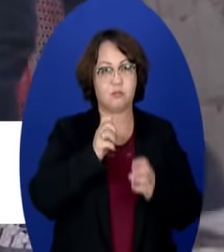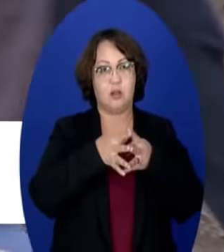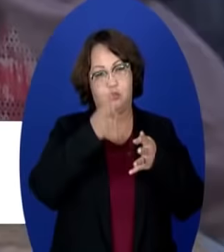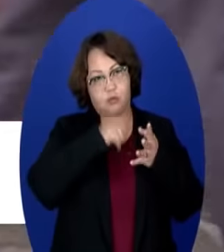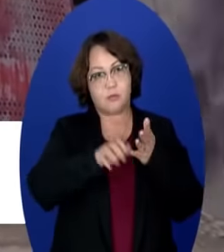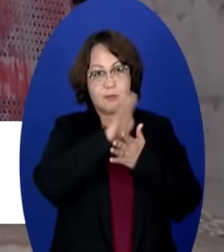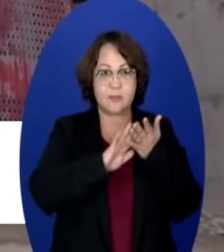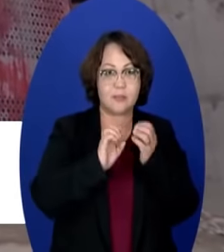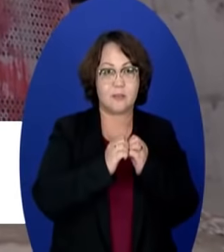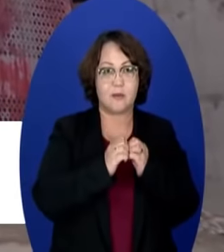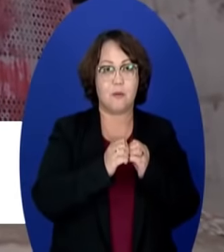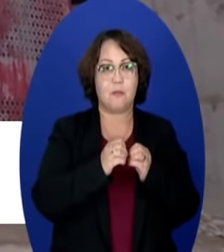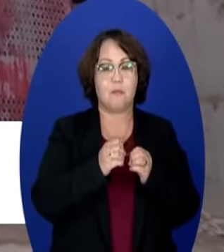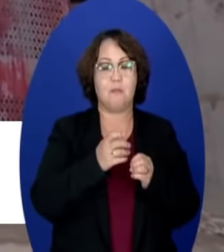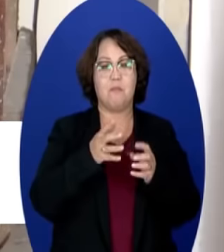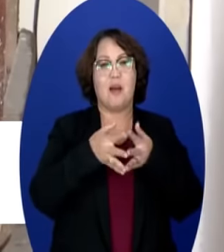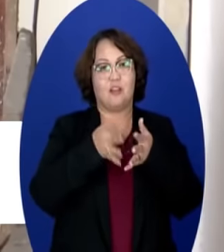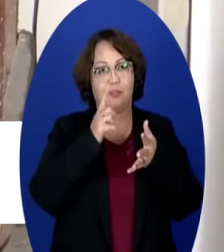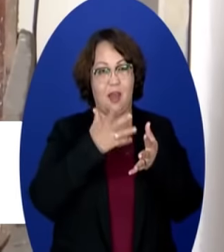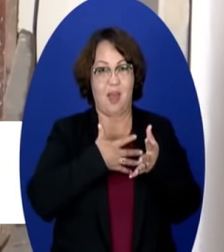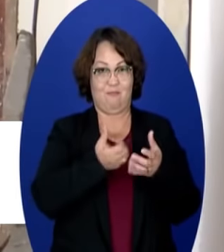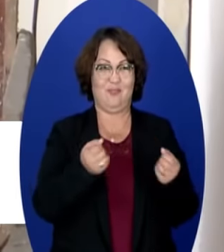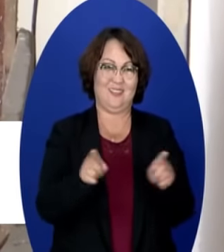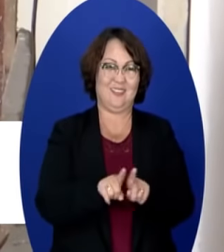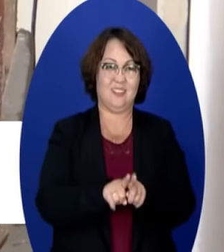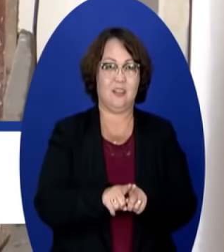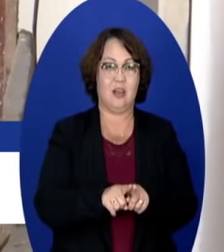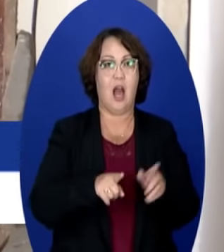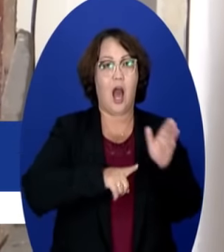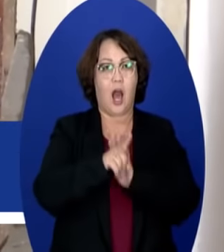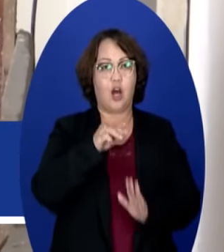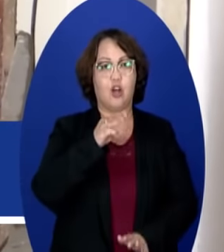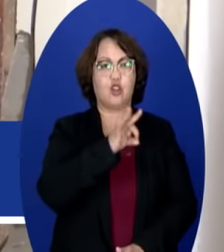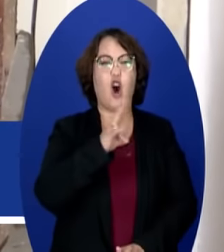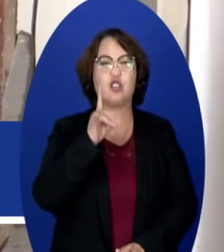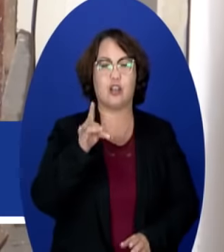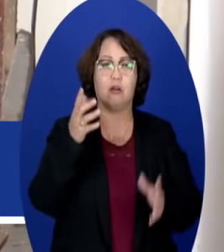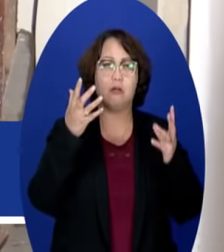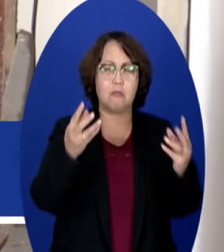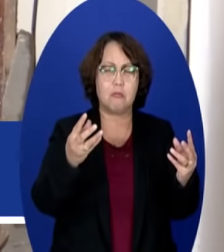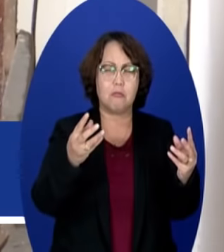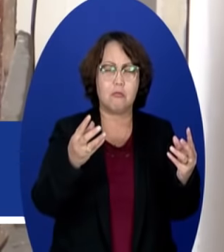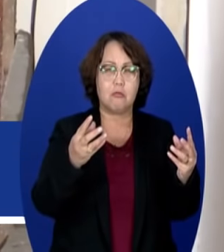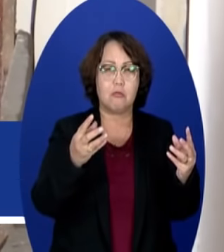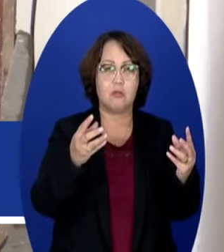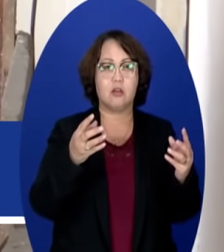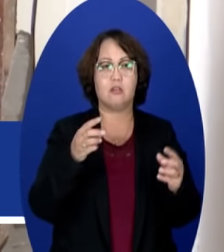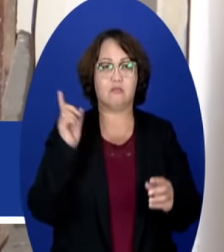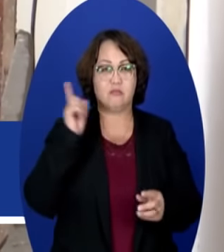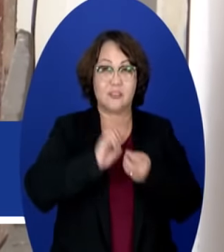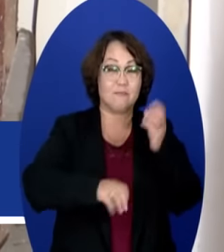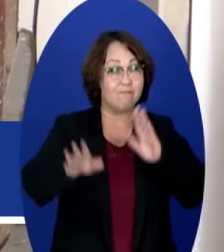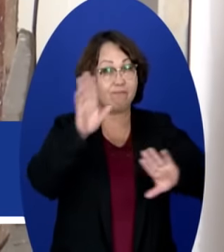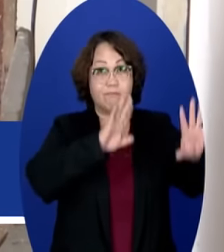барилгыг ам оруулдаг гэсэн юм. Биднийг орж ирэхэд барилга зүгээр тоосон байдаг. Биднийг гараад явход ямар нэг өнгө